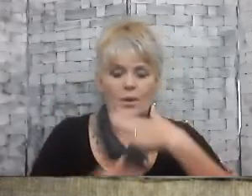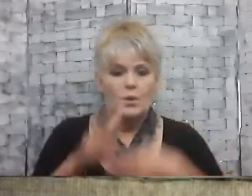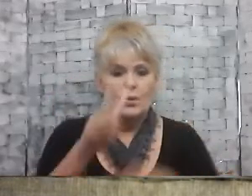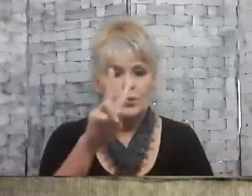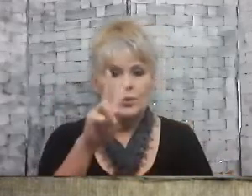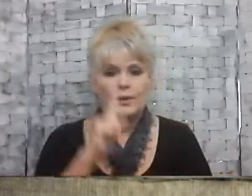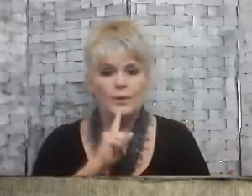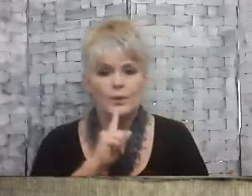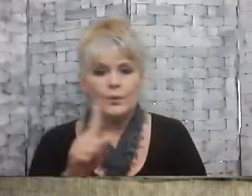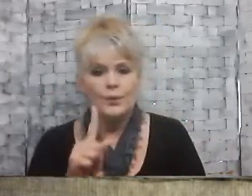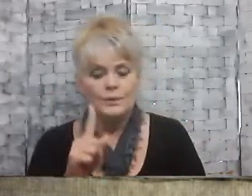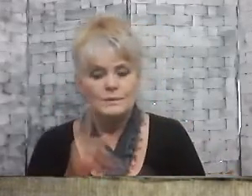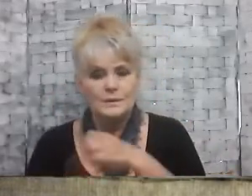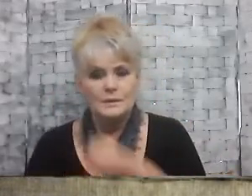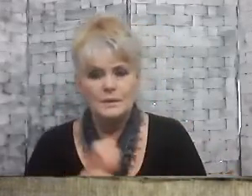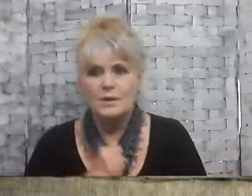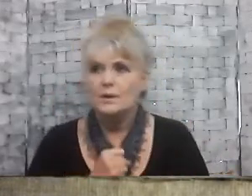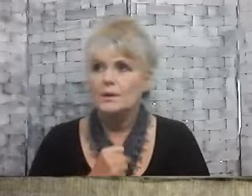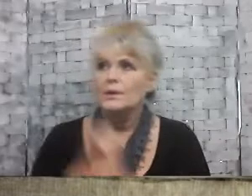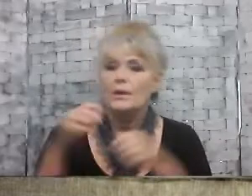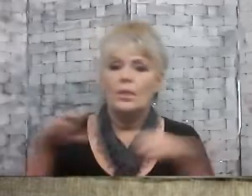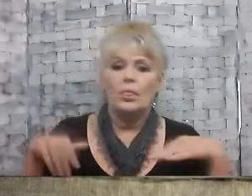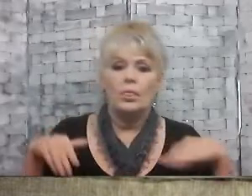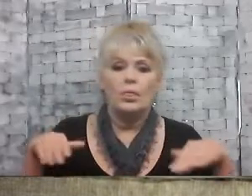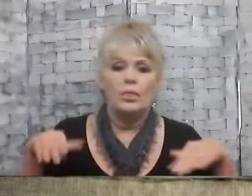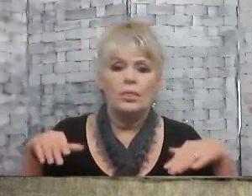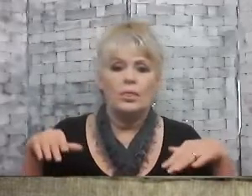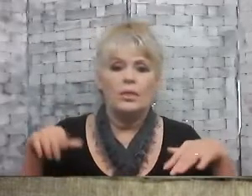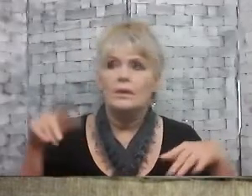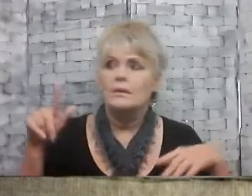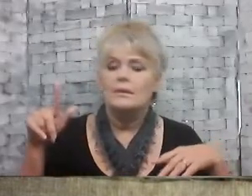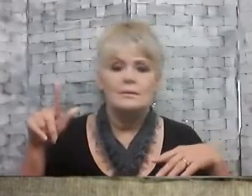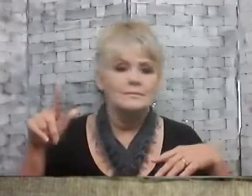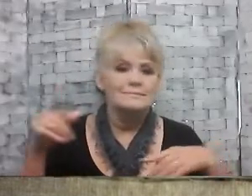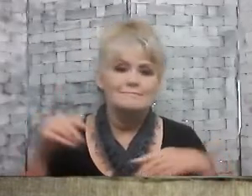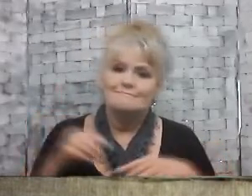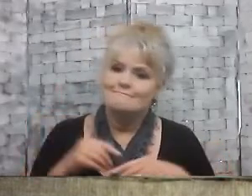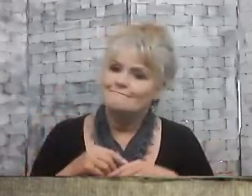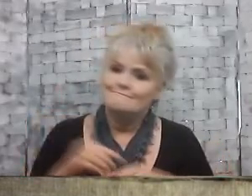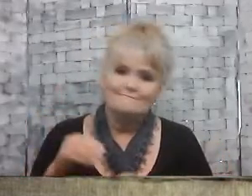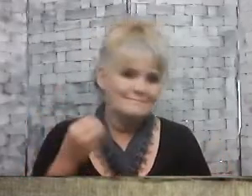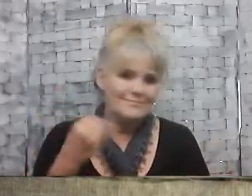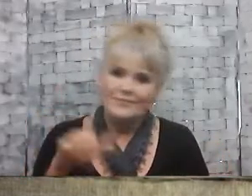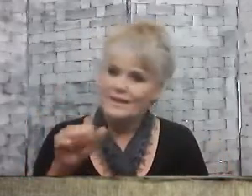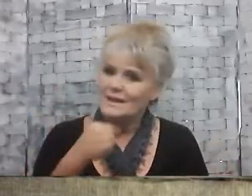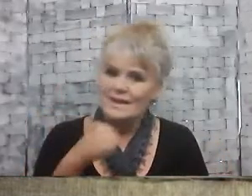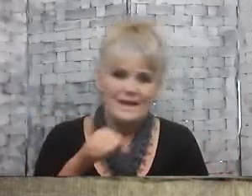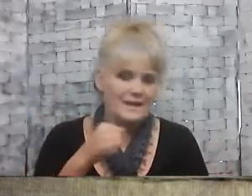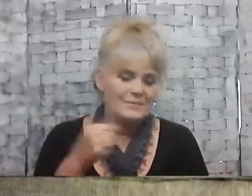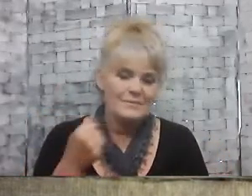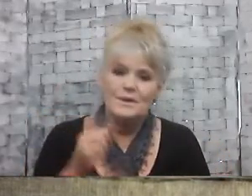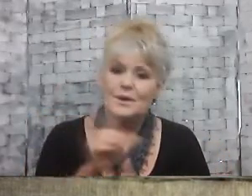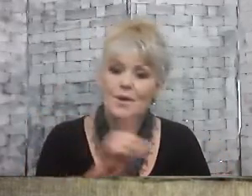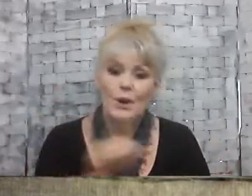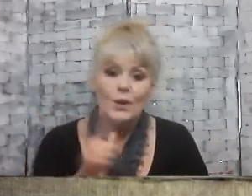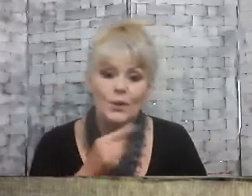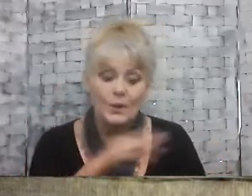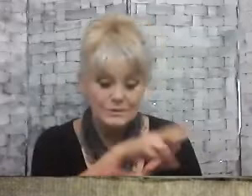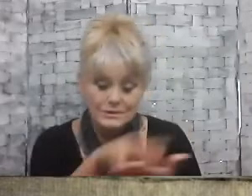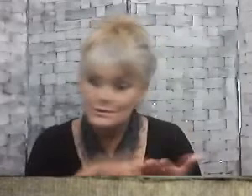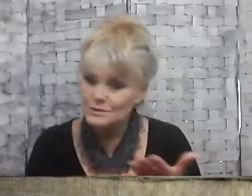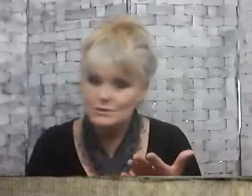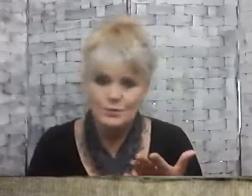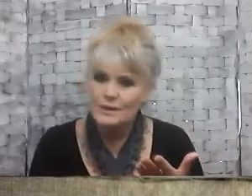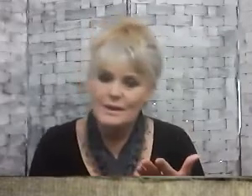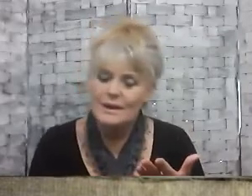kom klaarmaak en nou doen hy nie eintlik iets nie, hy wag dan nou tot hy terugkom. En dis nie hoe Lukas die